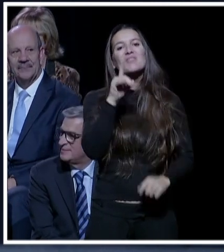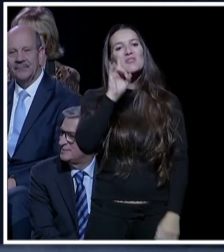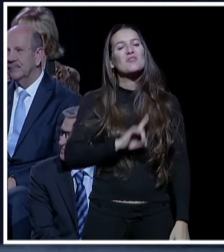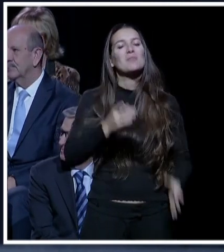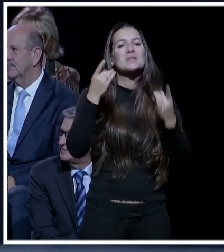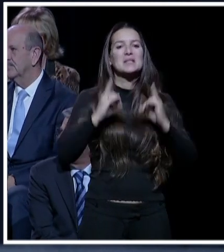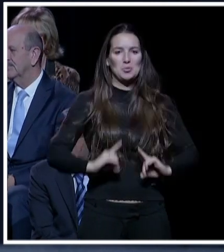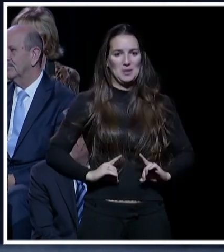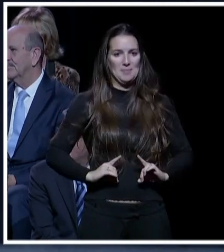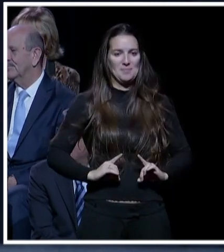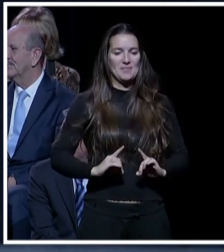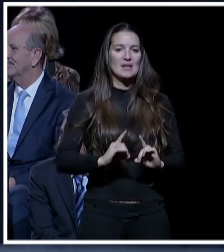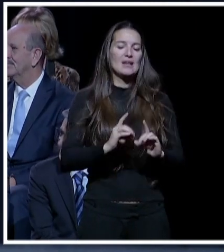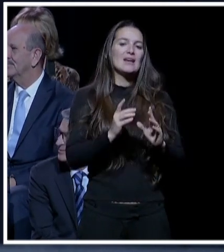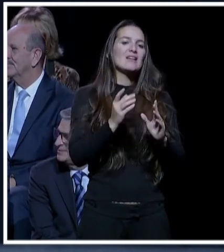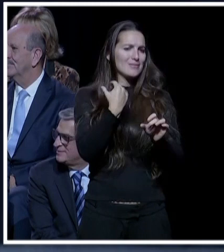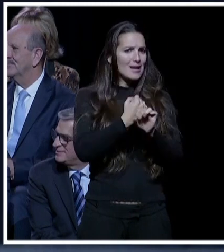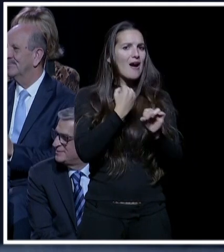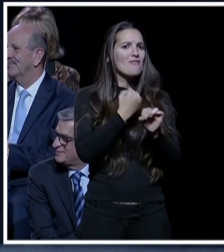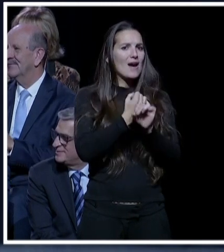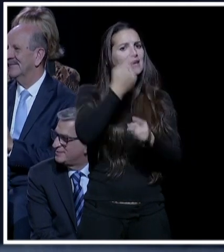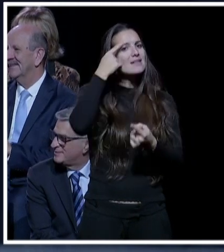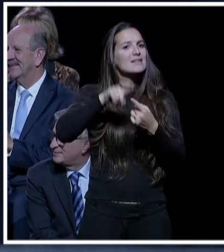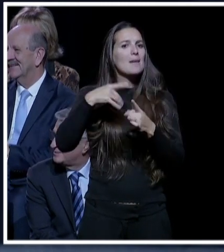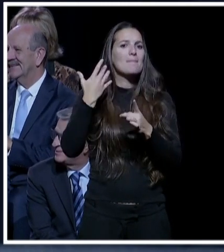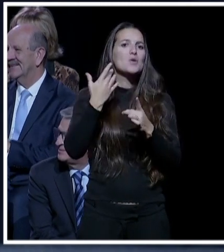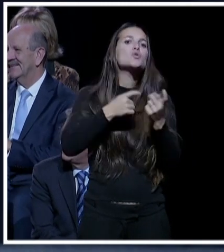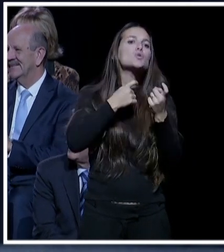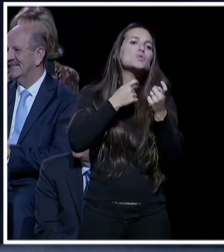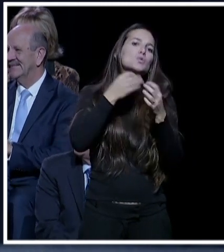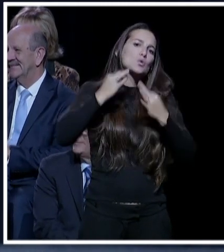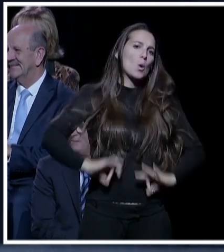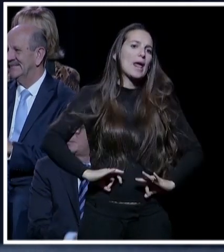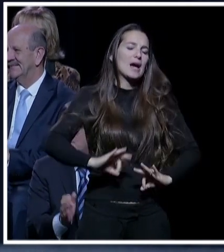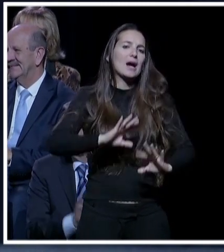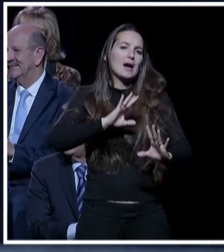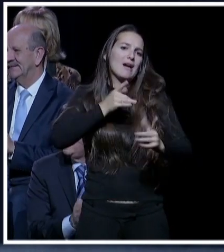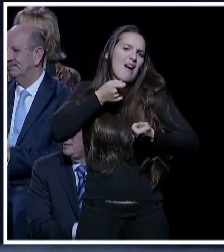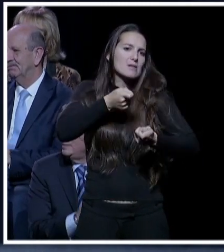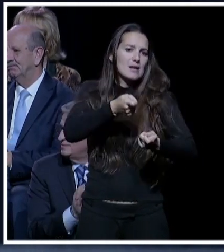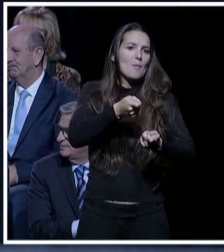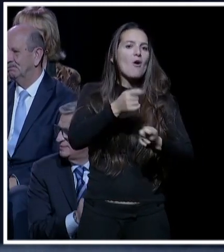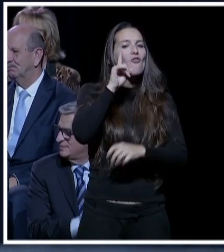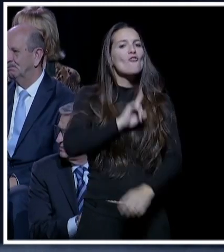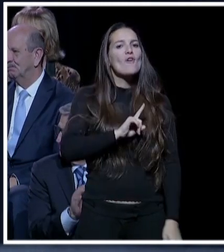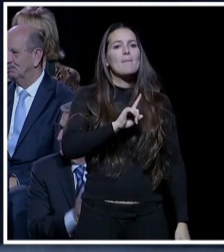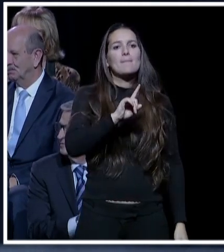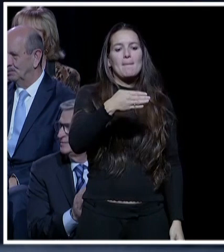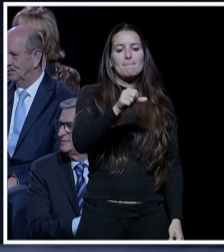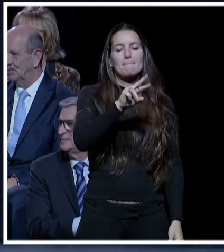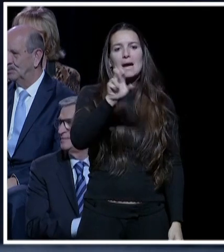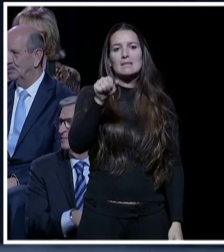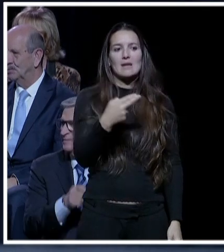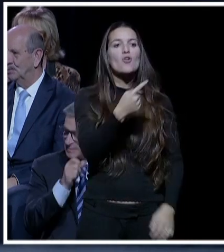députée avec laquelle nous travaillons sur le harcèlement scolaire, on en a parlé tout à l'heure, Alexandra Martin, qui est députée de la